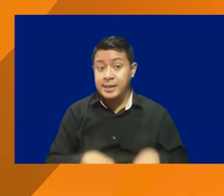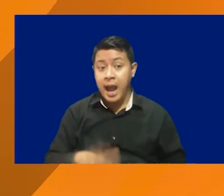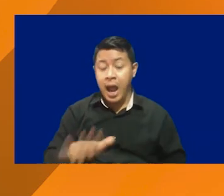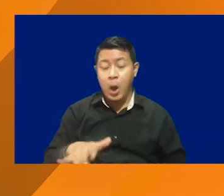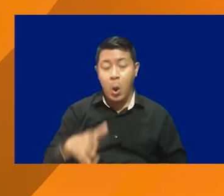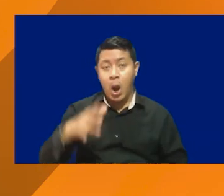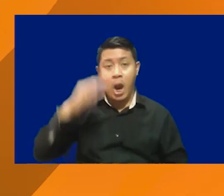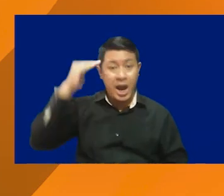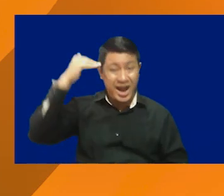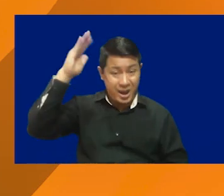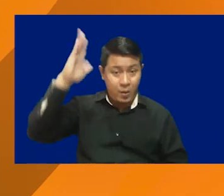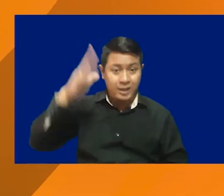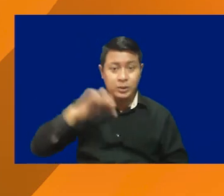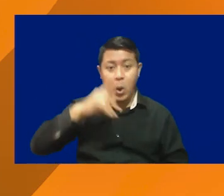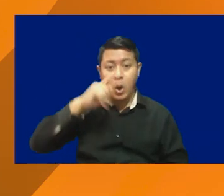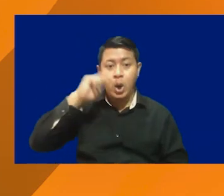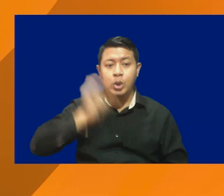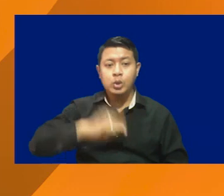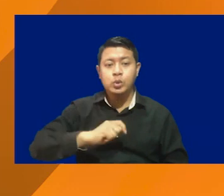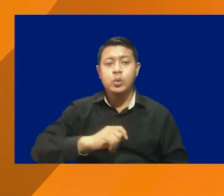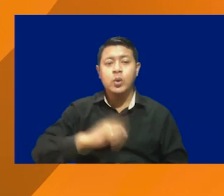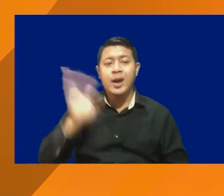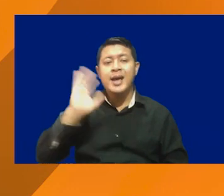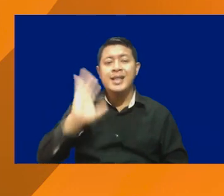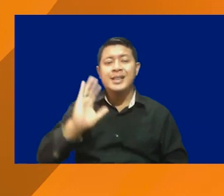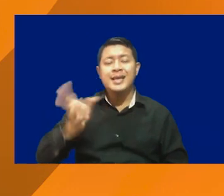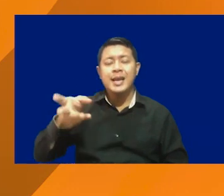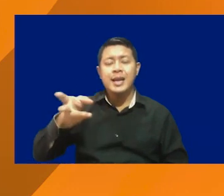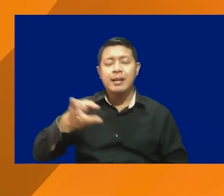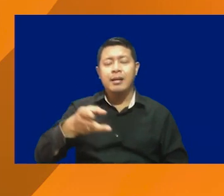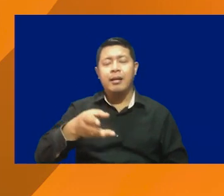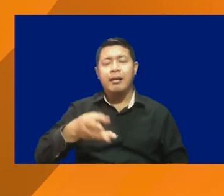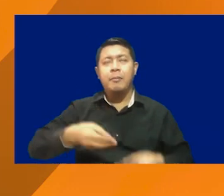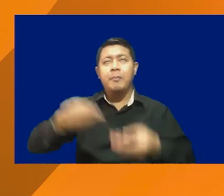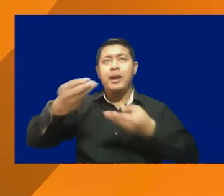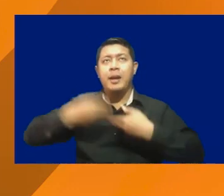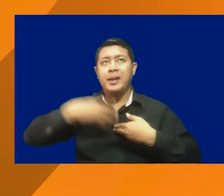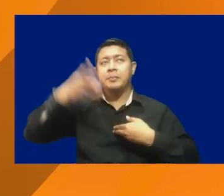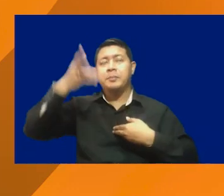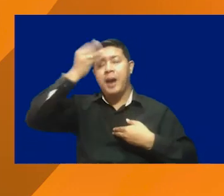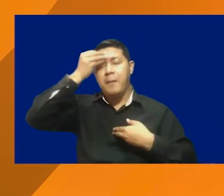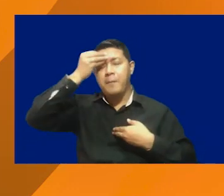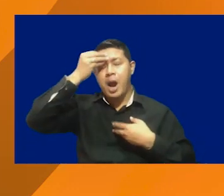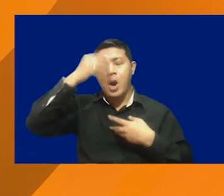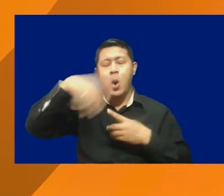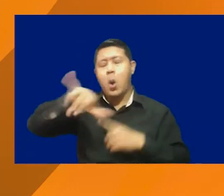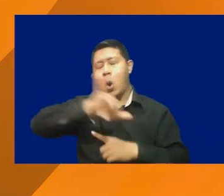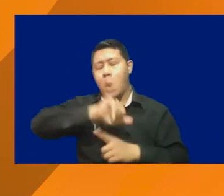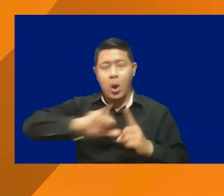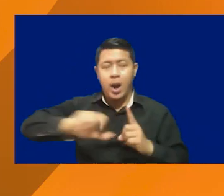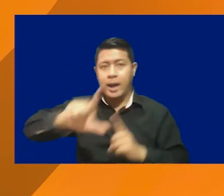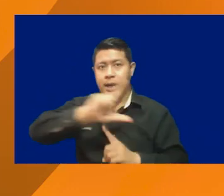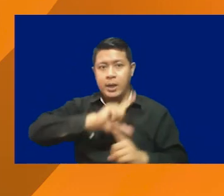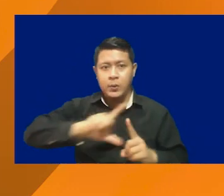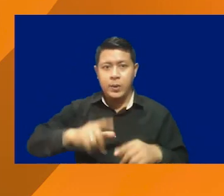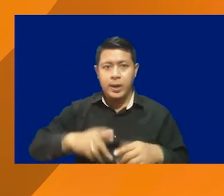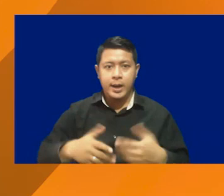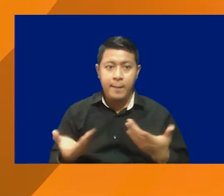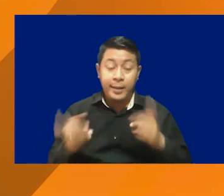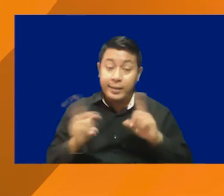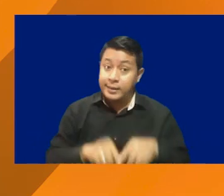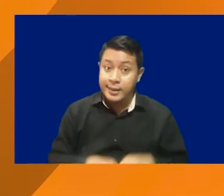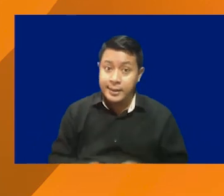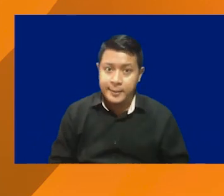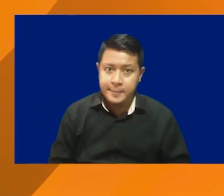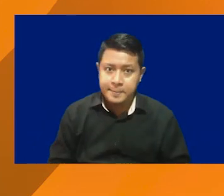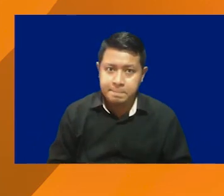Lalu berikutnya, apa yang terjadi bila seorang dewasa atau orang tua tidak dipahami oleh